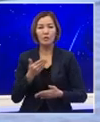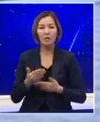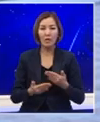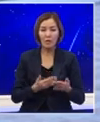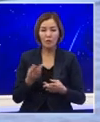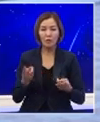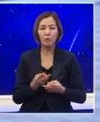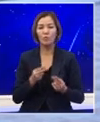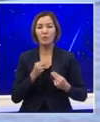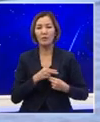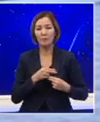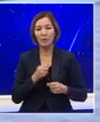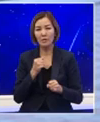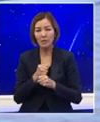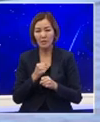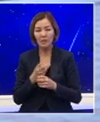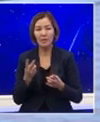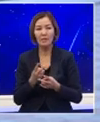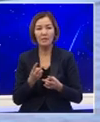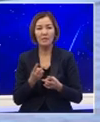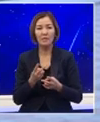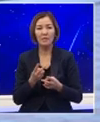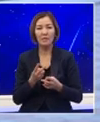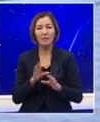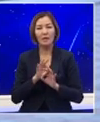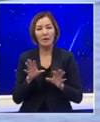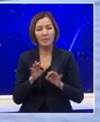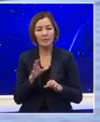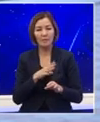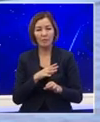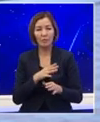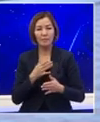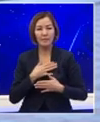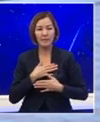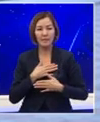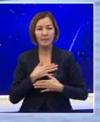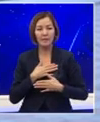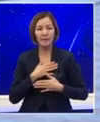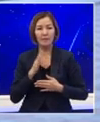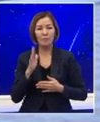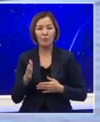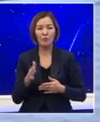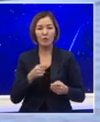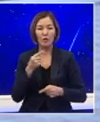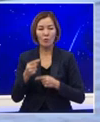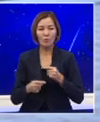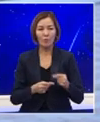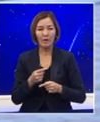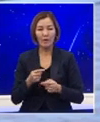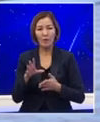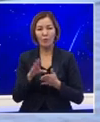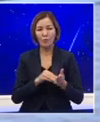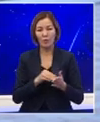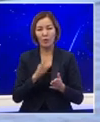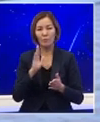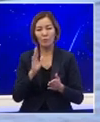екені, еңбектену керек екендігі жөнінде жақсылап айтып отыр. Осының бәрі бізге болашақтағы ұрпаққа өнеге деп